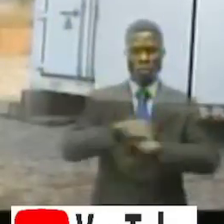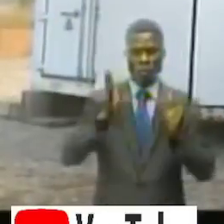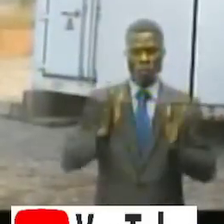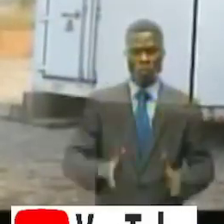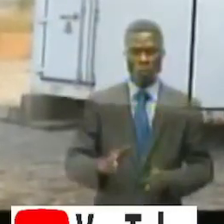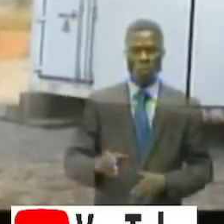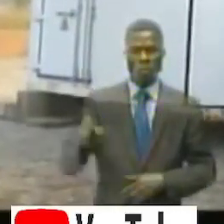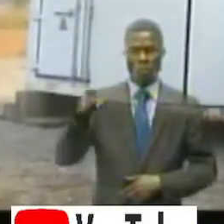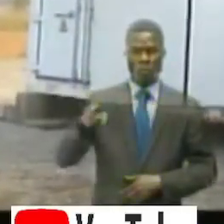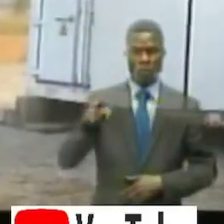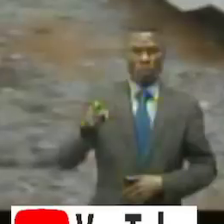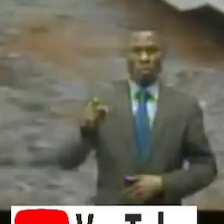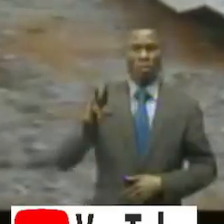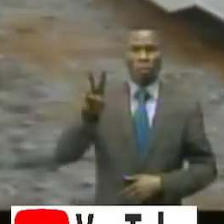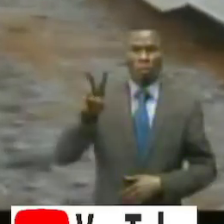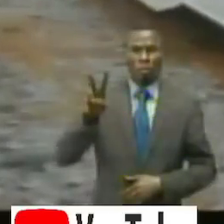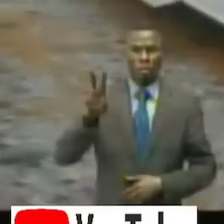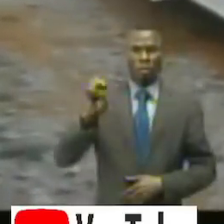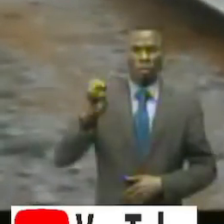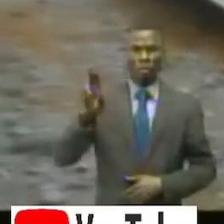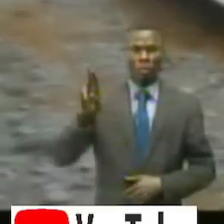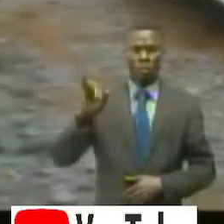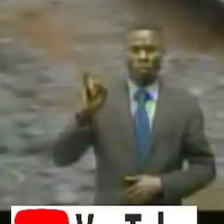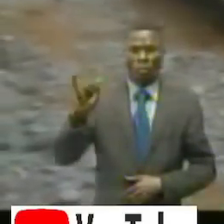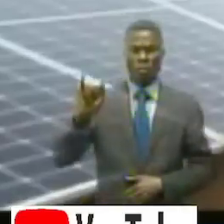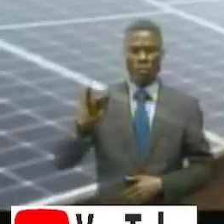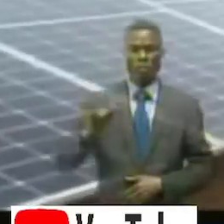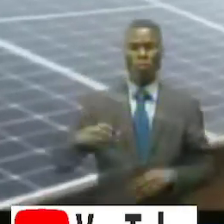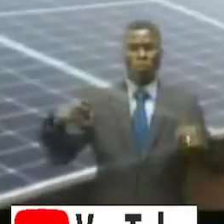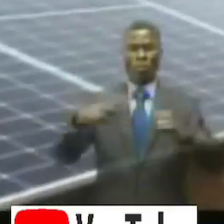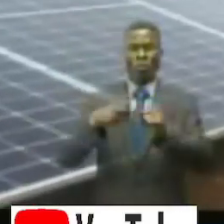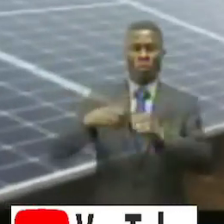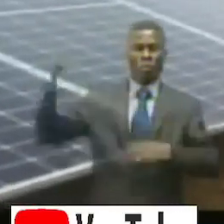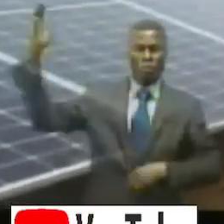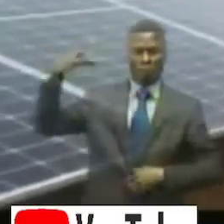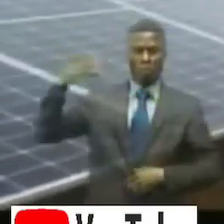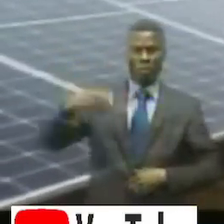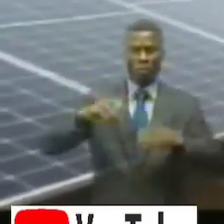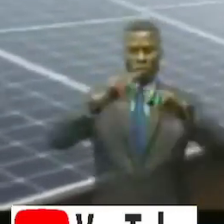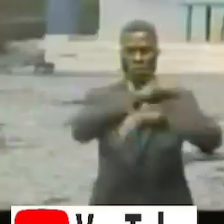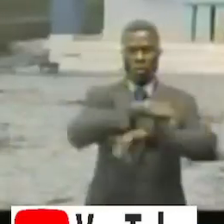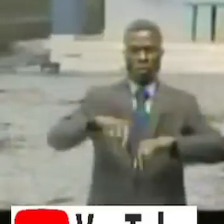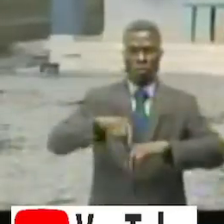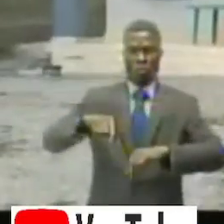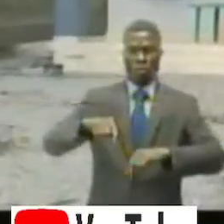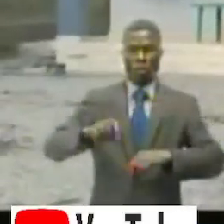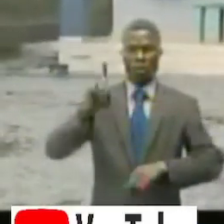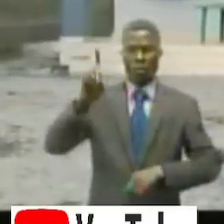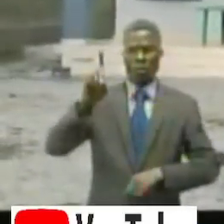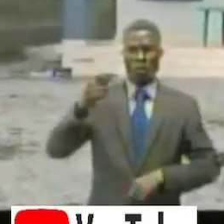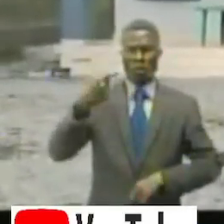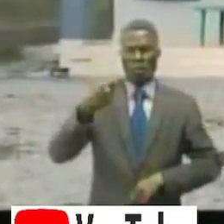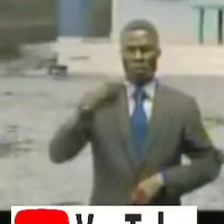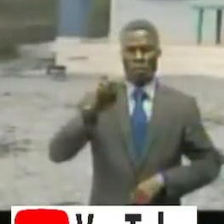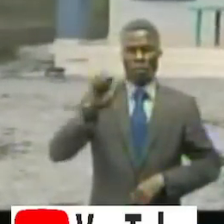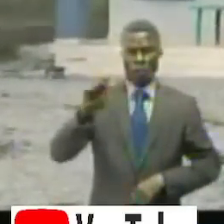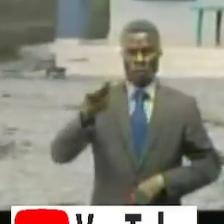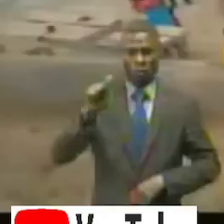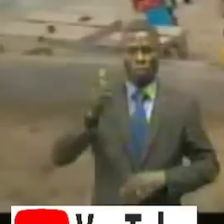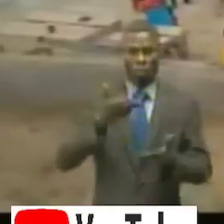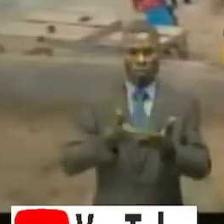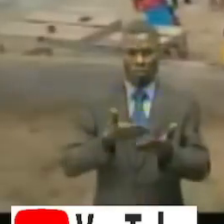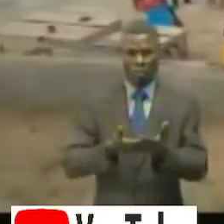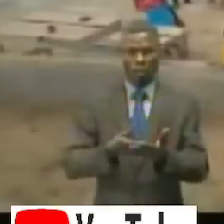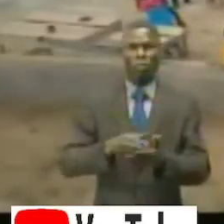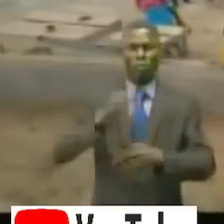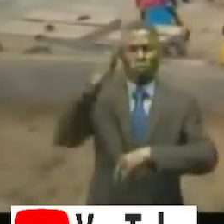Songololo, Évariste Kazadi Moukeba. Ce photovoltaïque qui alimente les bâtiments administratifs de la direction générale de douane et accises